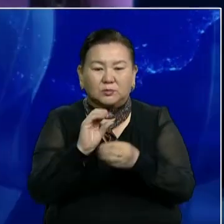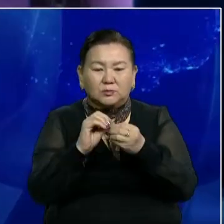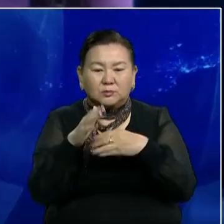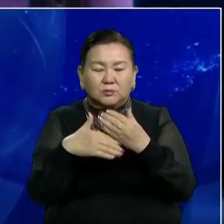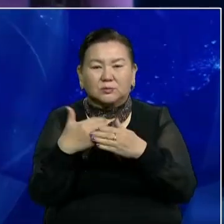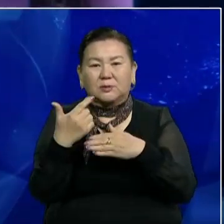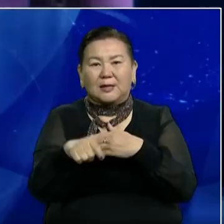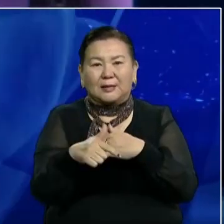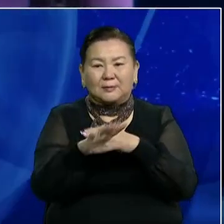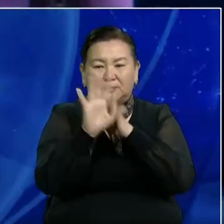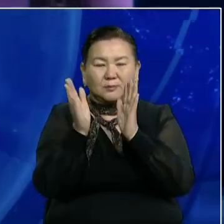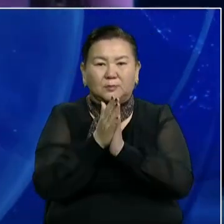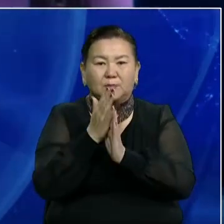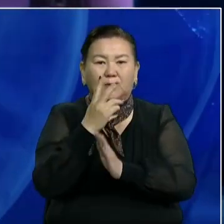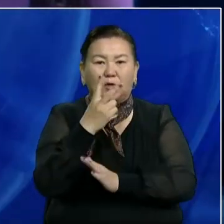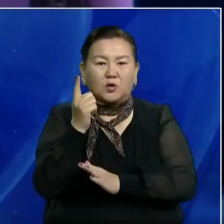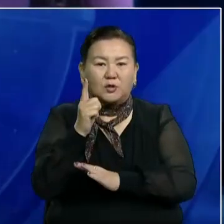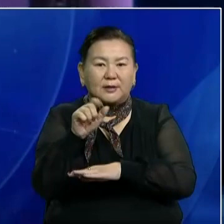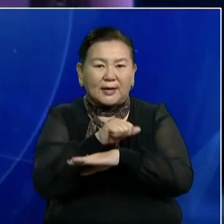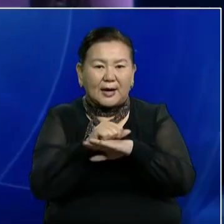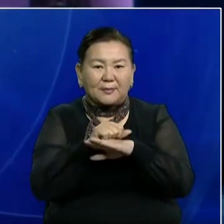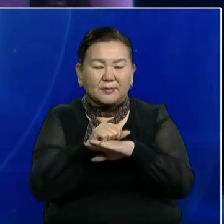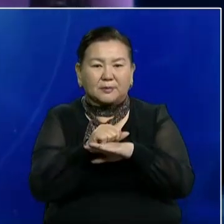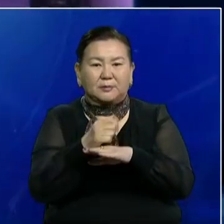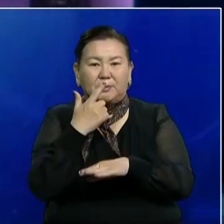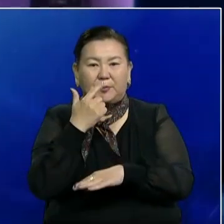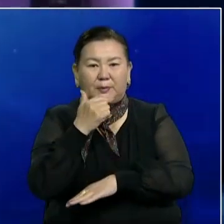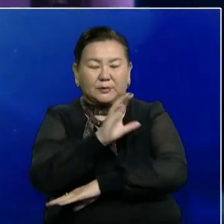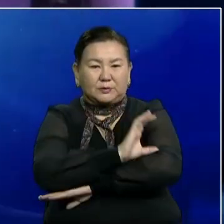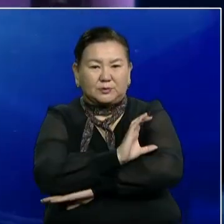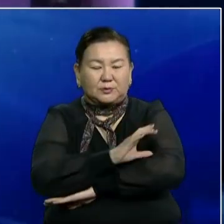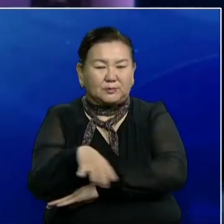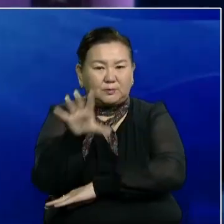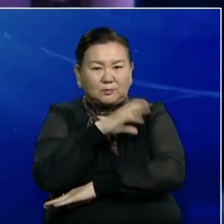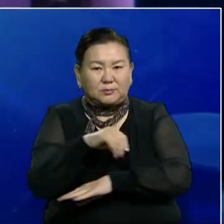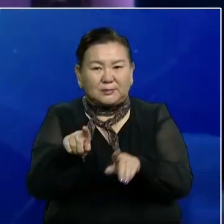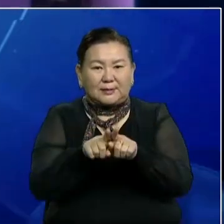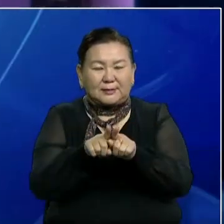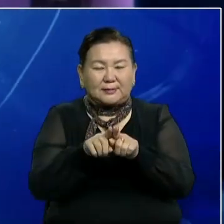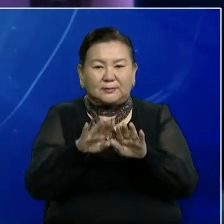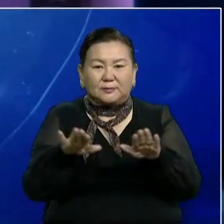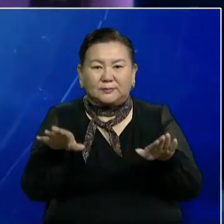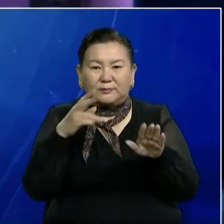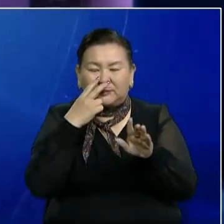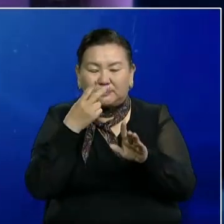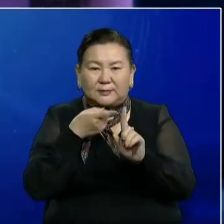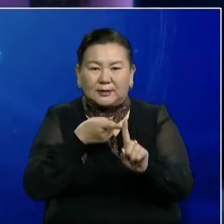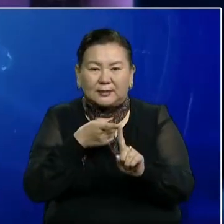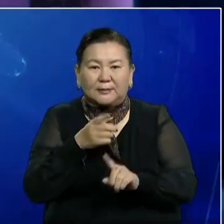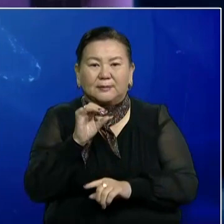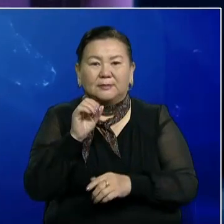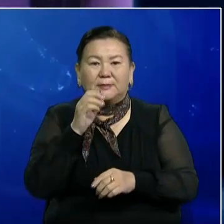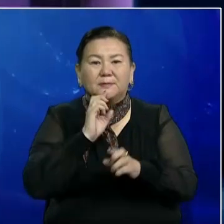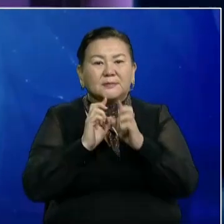хэрэгжүүлэхээсээ гадна нийт ерөнхийдөө ингэ 21 аймаг руу ерөнхий боловсролын сургуульд ингэ боловсрж байгаа. Маш олон хүүхэд залуучууд байгаа шүү дээ. Энд дээр ч бас